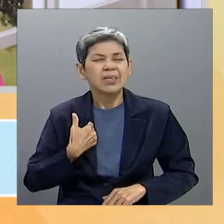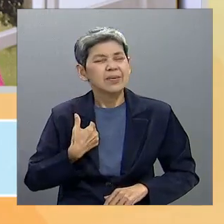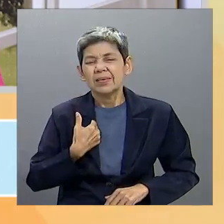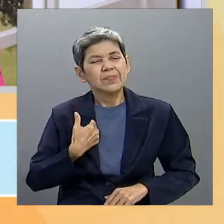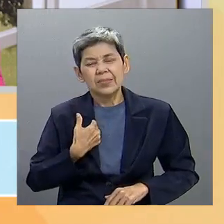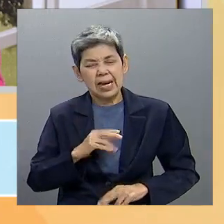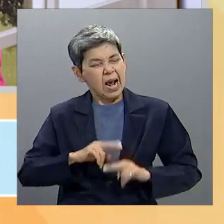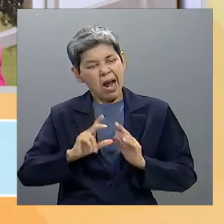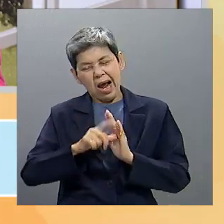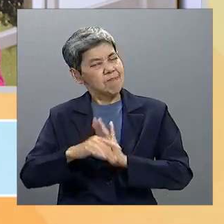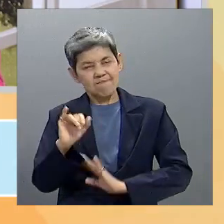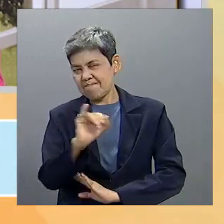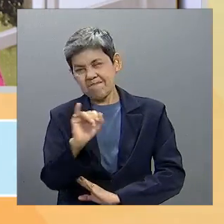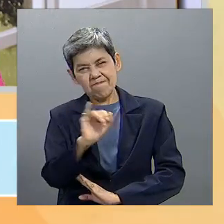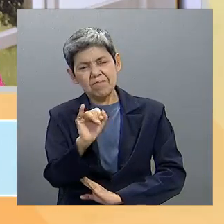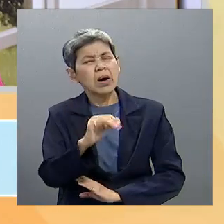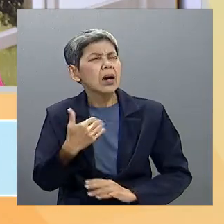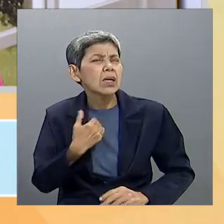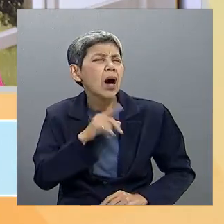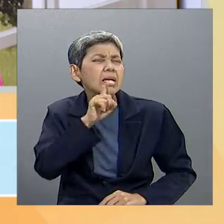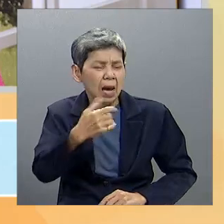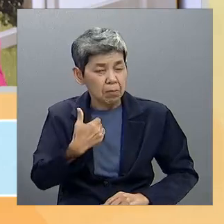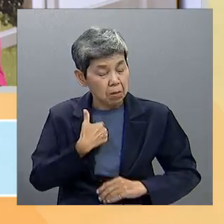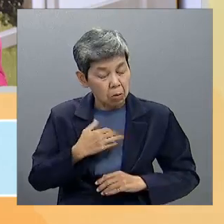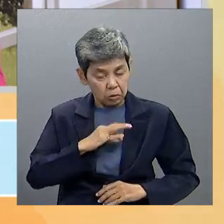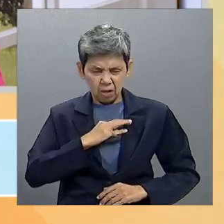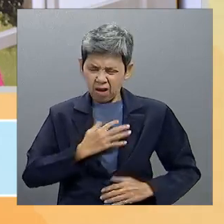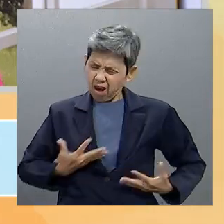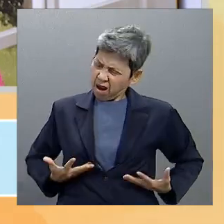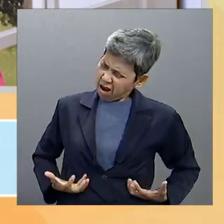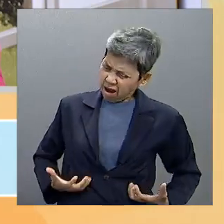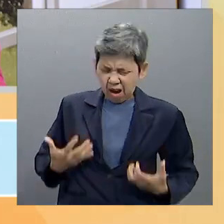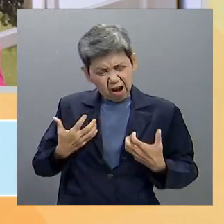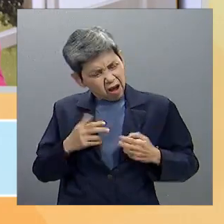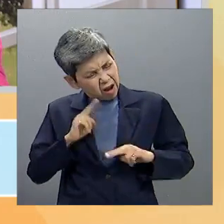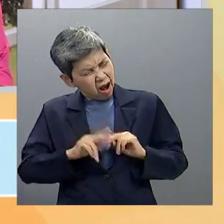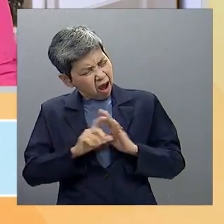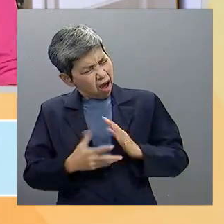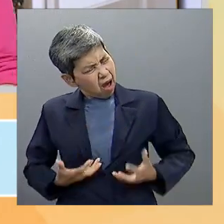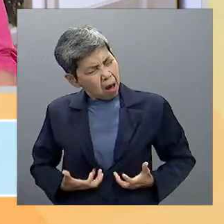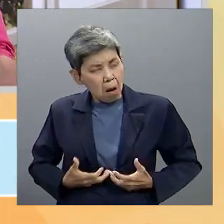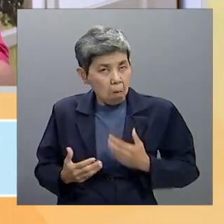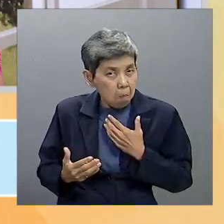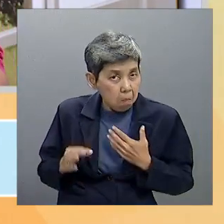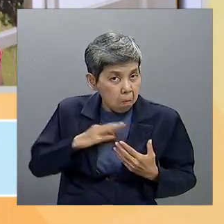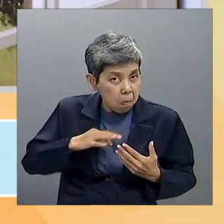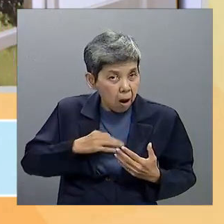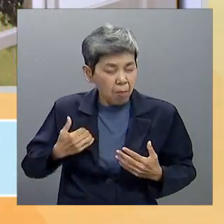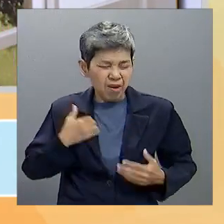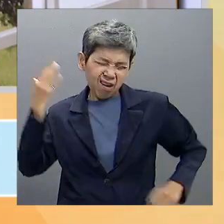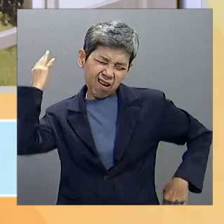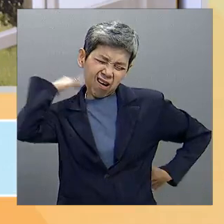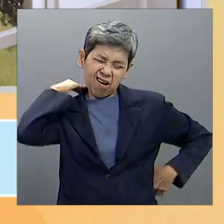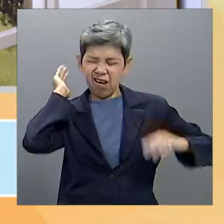อย่างนี้ใช่ไหมคร ั บ มันจะมีอาการอะไรเตือนก่อนไหมครับอาจารย์ครับว่าเอ๊ะแบบเนี้ยเรานั่งนานไปแล้วหรือว่าการตึงหลังตึงคอของเราในบาง